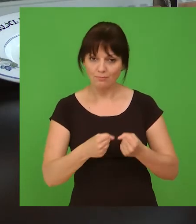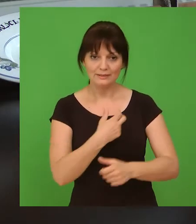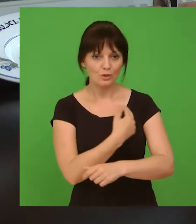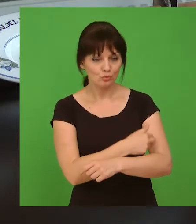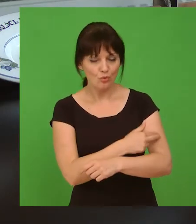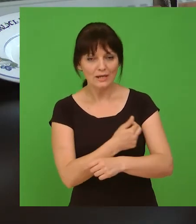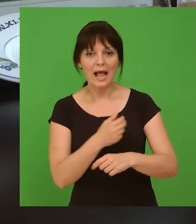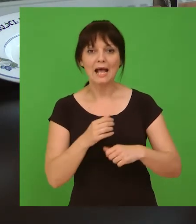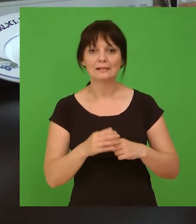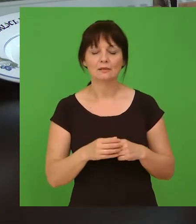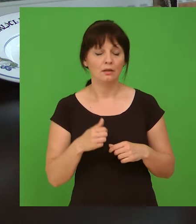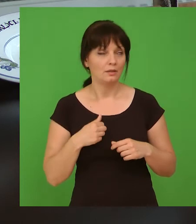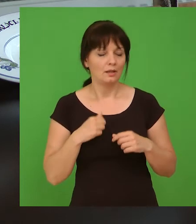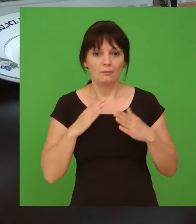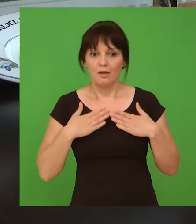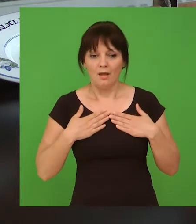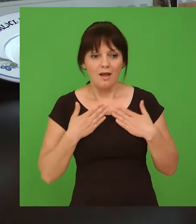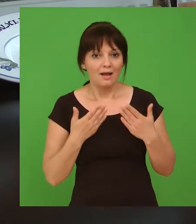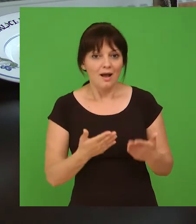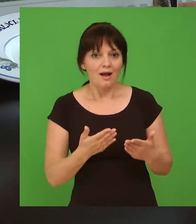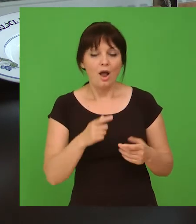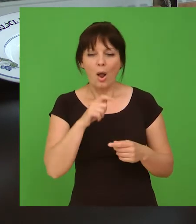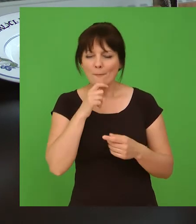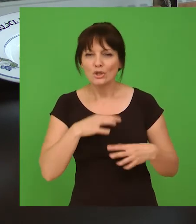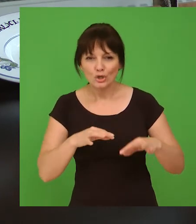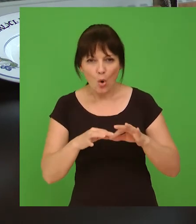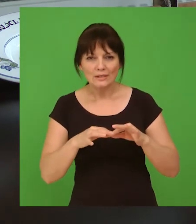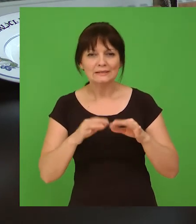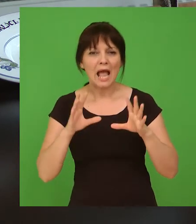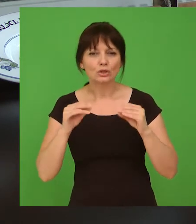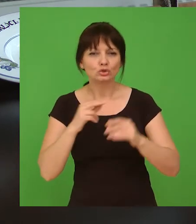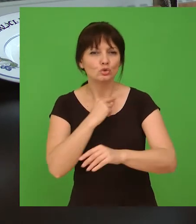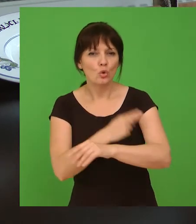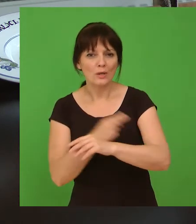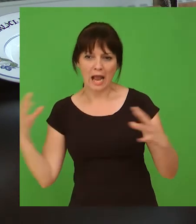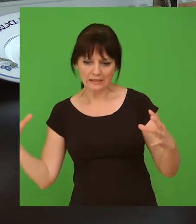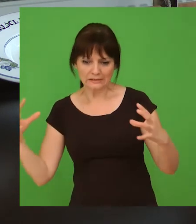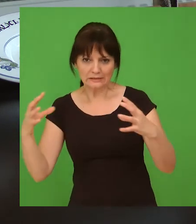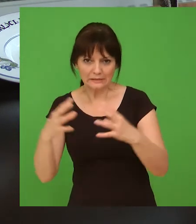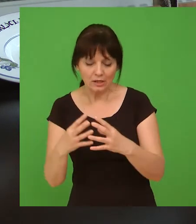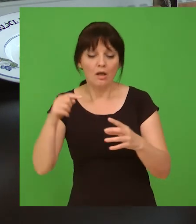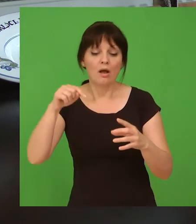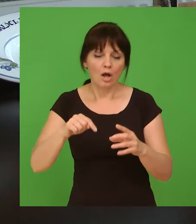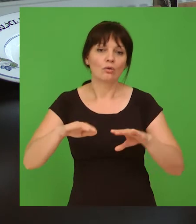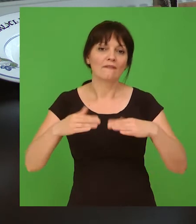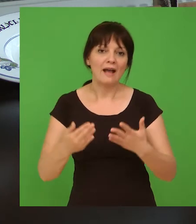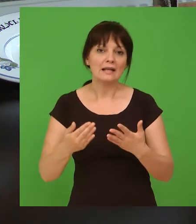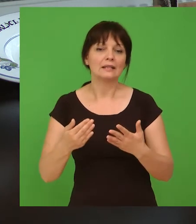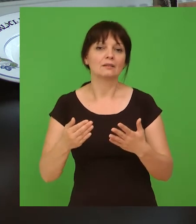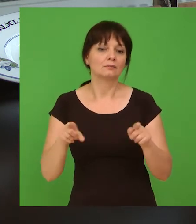kórház, megdöbbentő volt. Magyarországon néhány szuper kórházat összerakunk, akkor össze is jön belőle, körülbelül